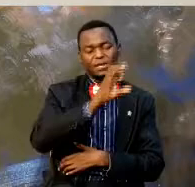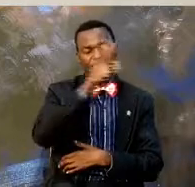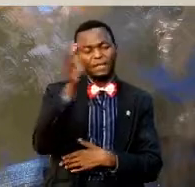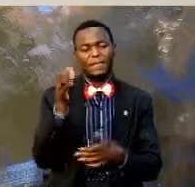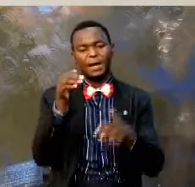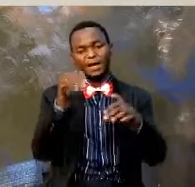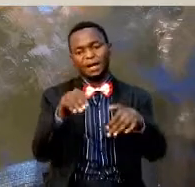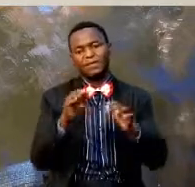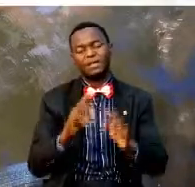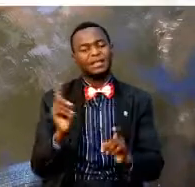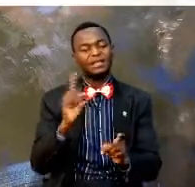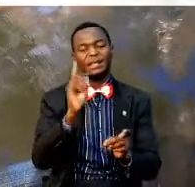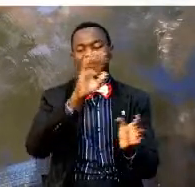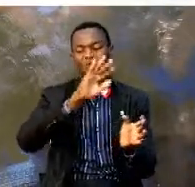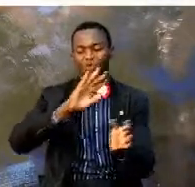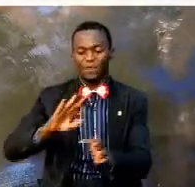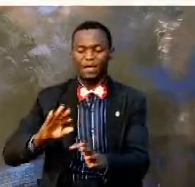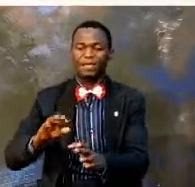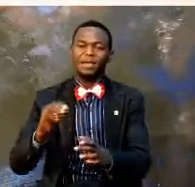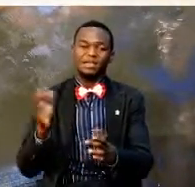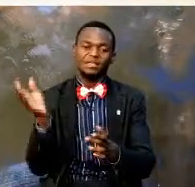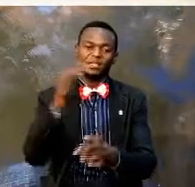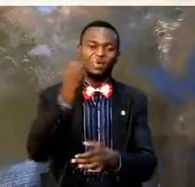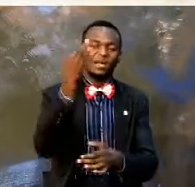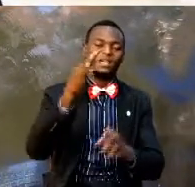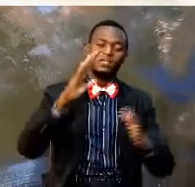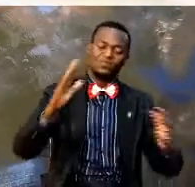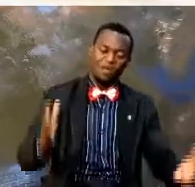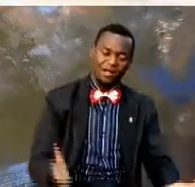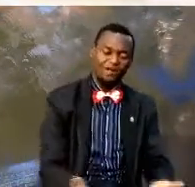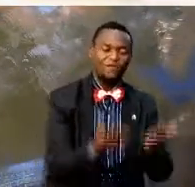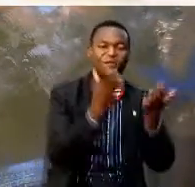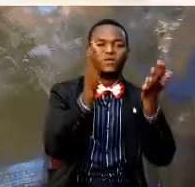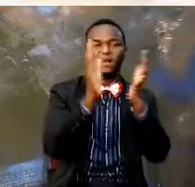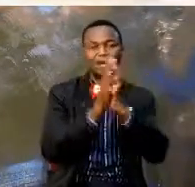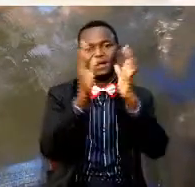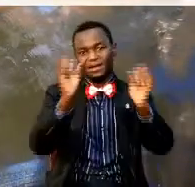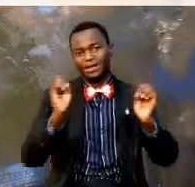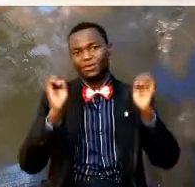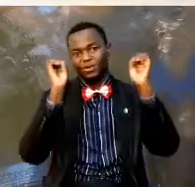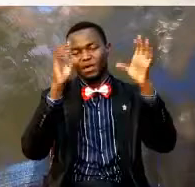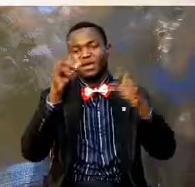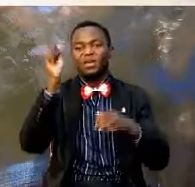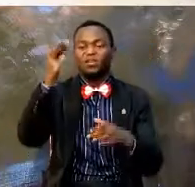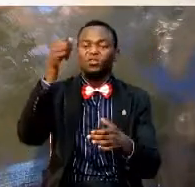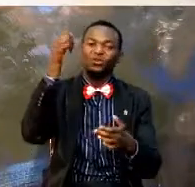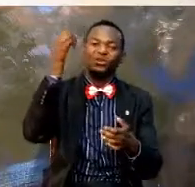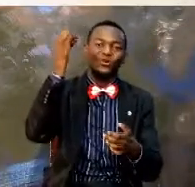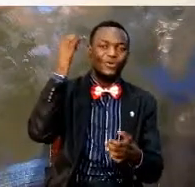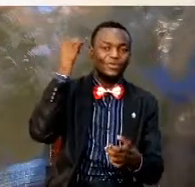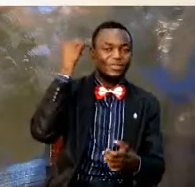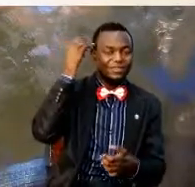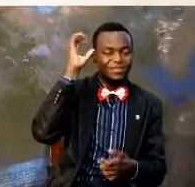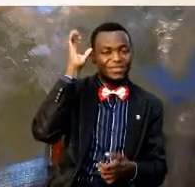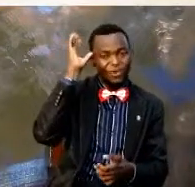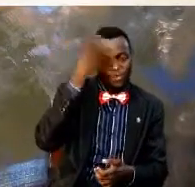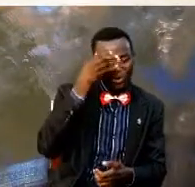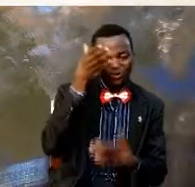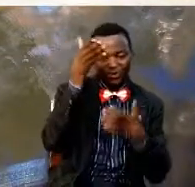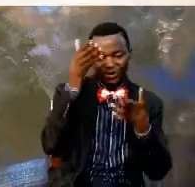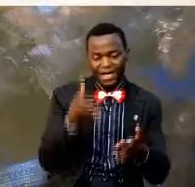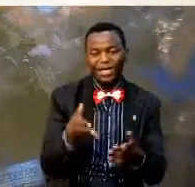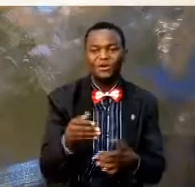lakini hakubaki. Siku ya tatu alifufuka. Yu hai. Haleluya. Hiyo ndio jeuri tulionayo jioni ya